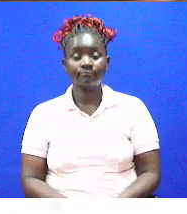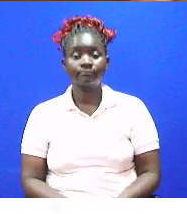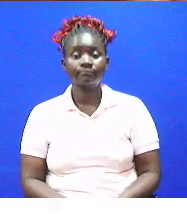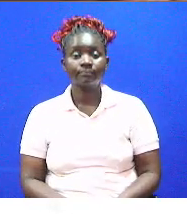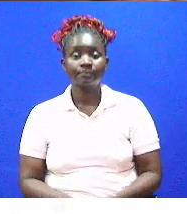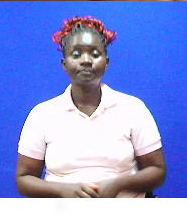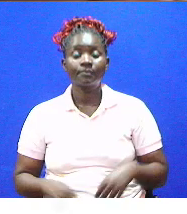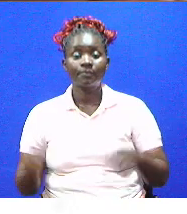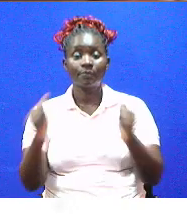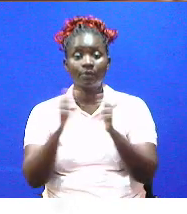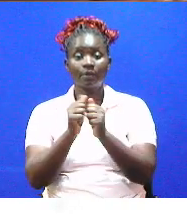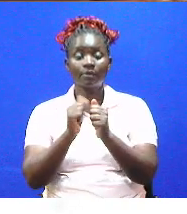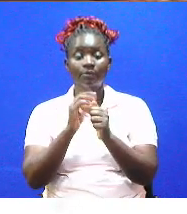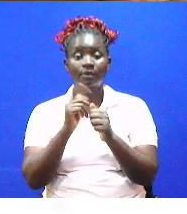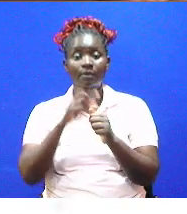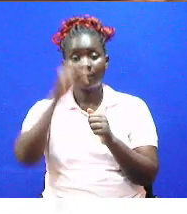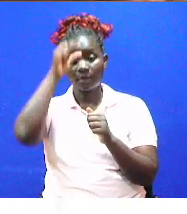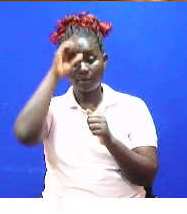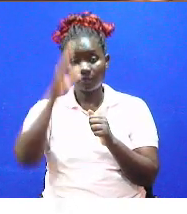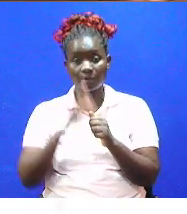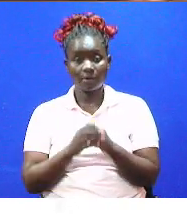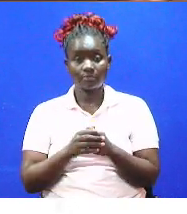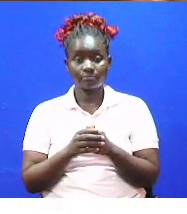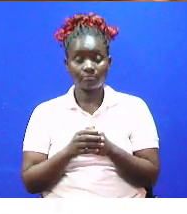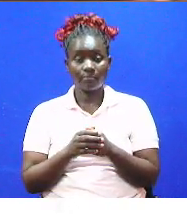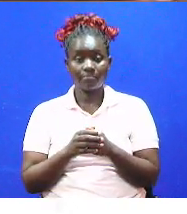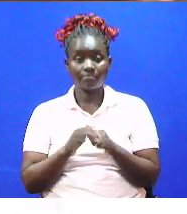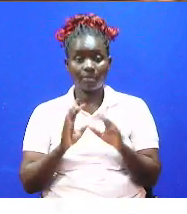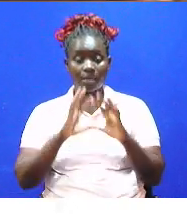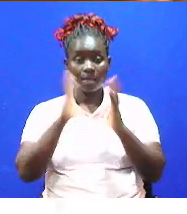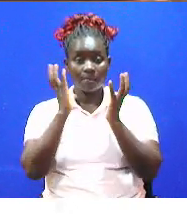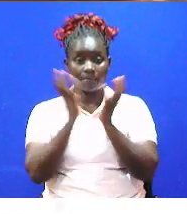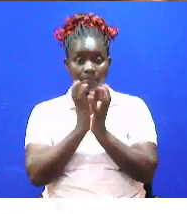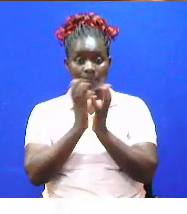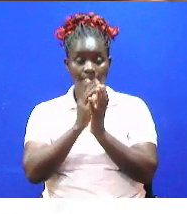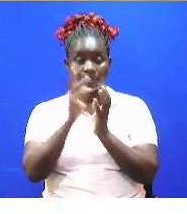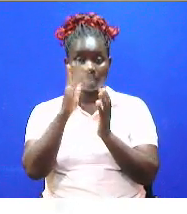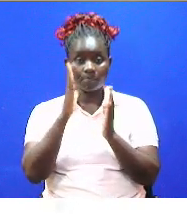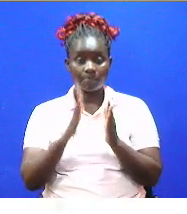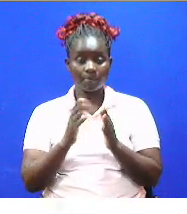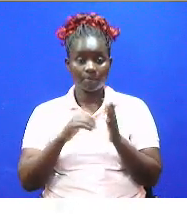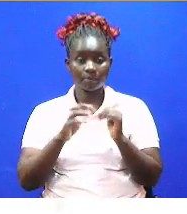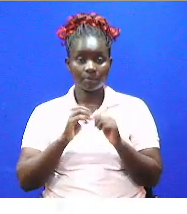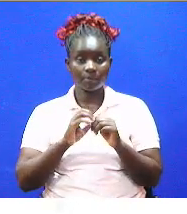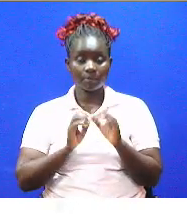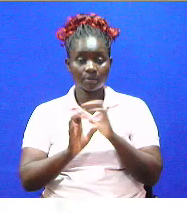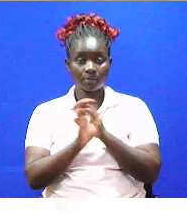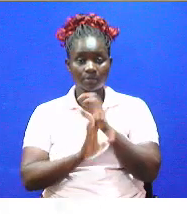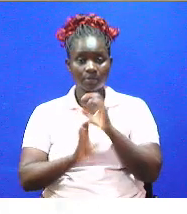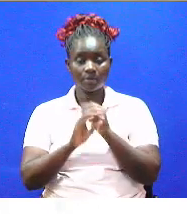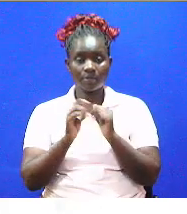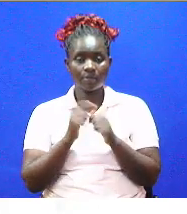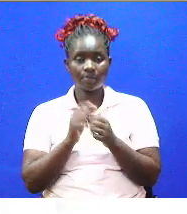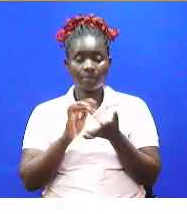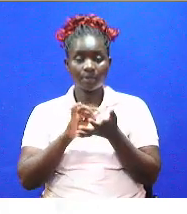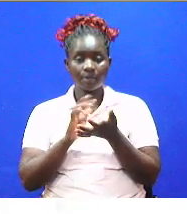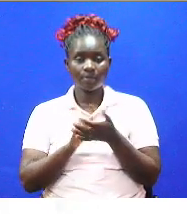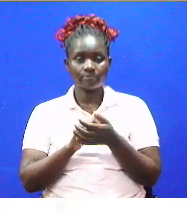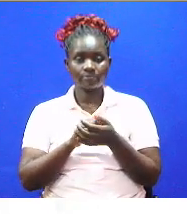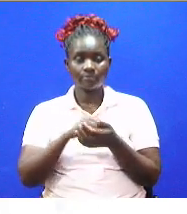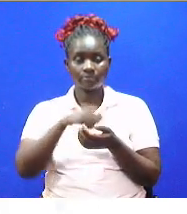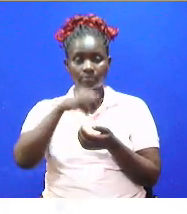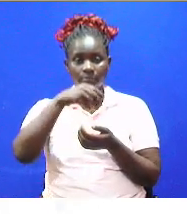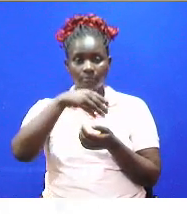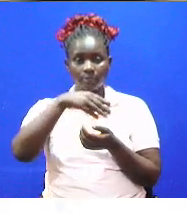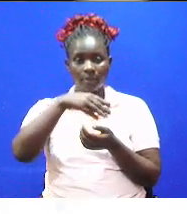Tunaungana na gavana wetu kuomboleza na Wakenya wote katika nchi yetu. Komenta na yeye ni gobono valiera yogo cheko boikia